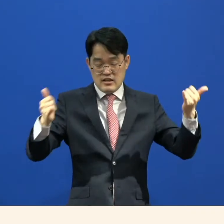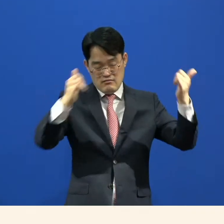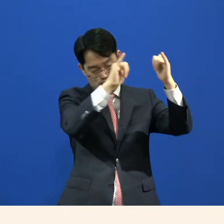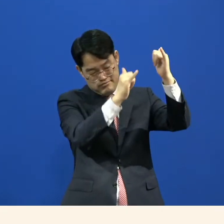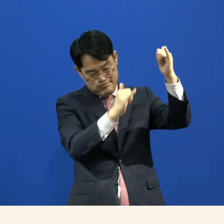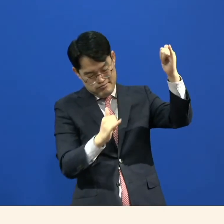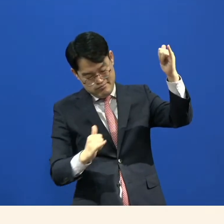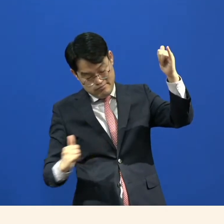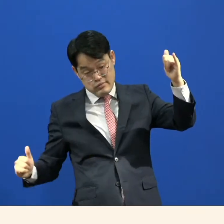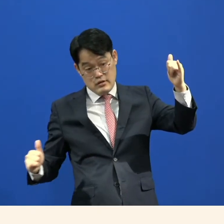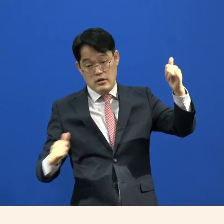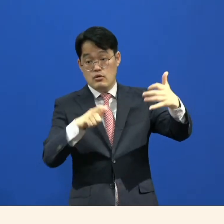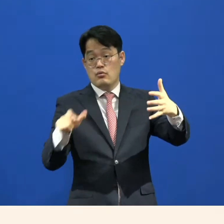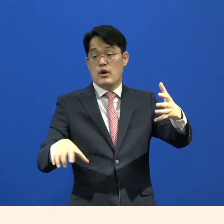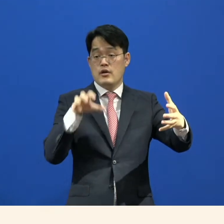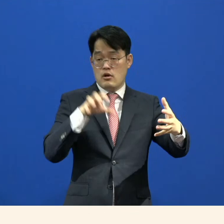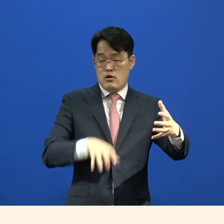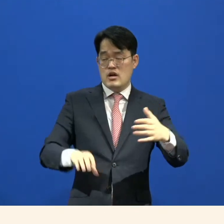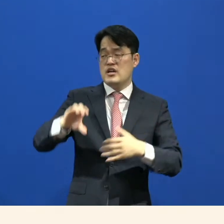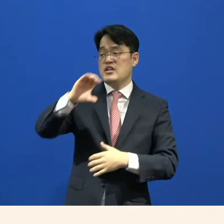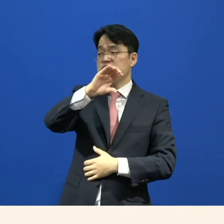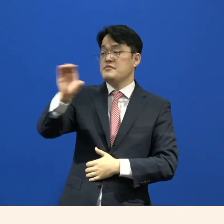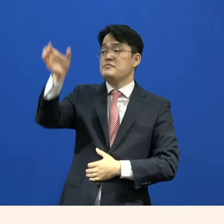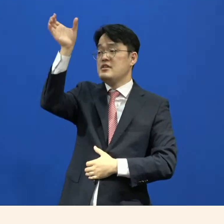십자가보다 더 큰 사건은 없어요.